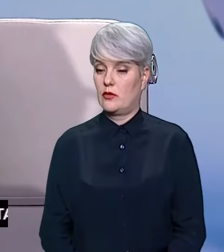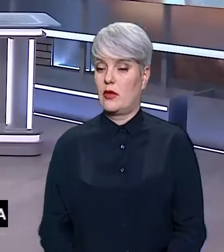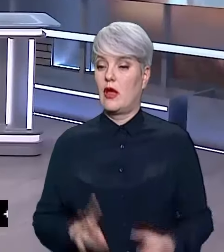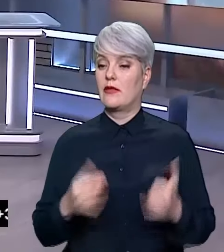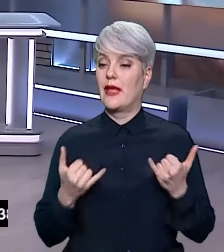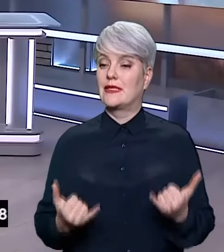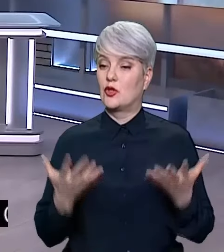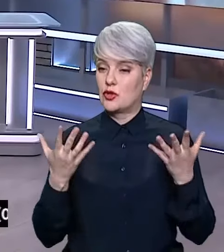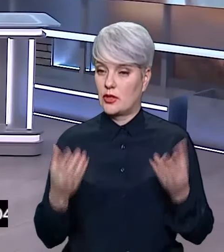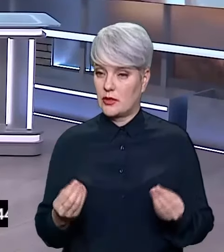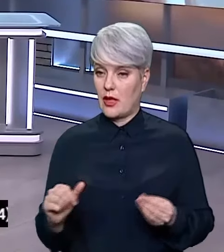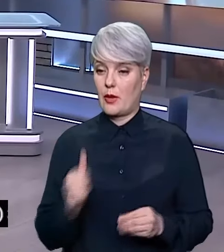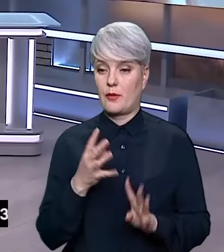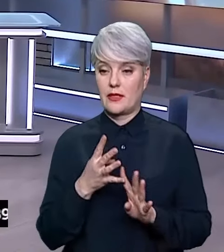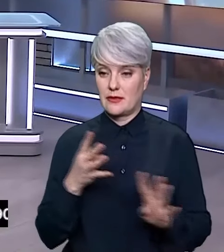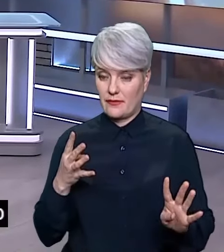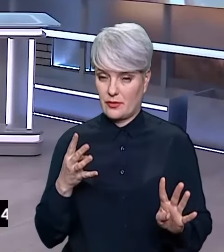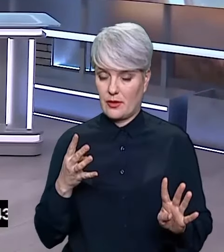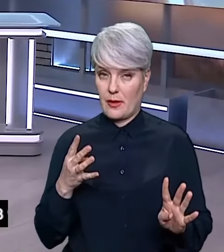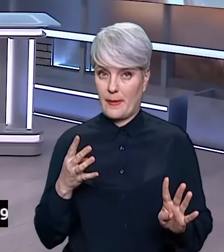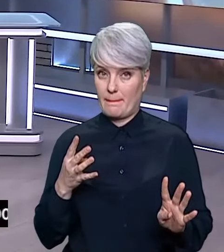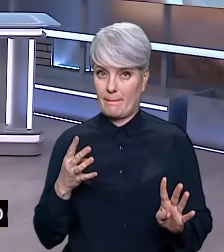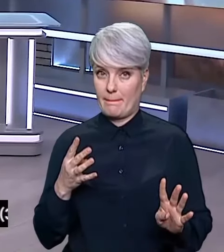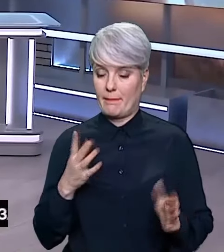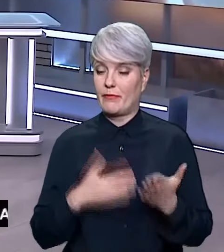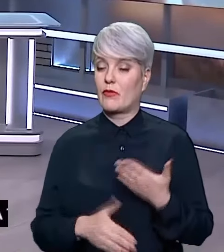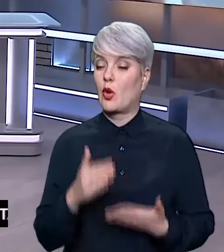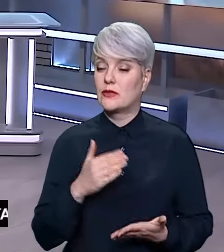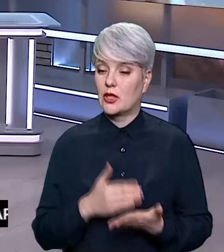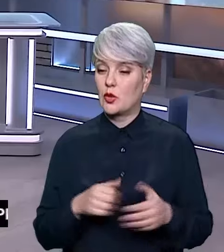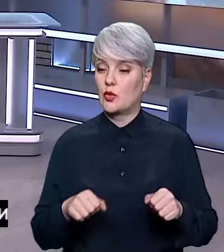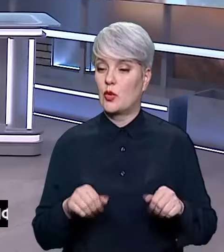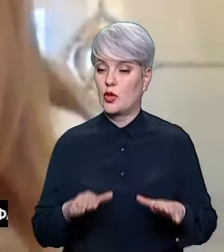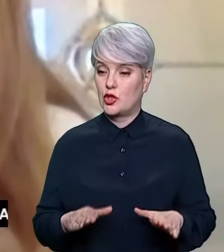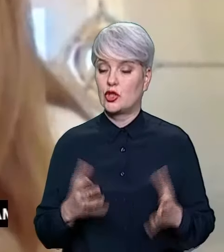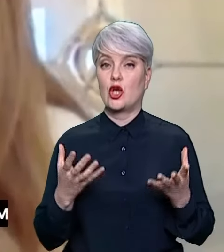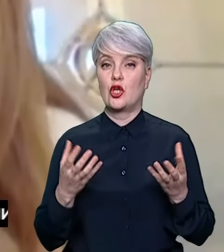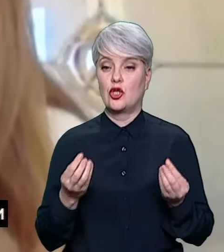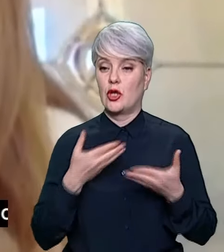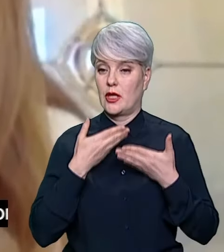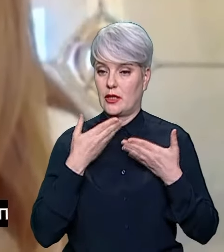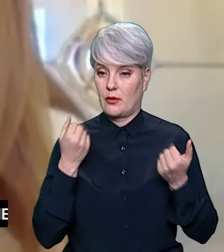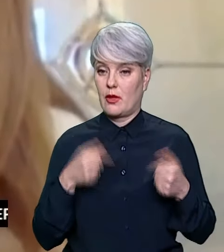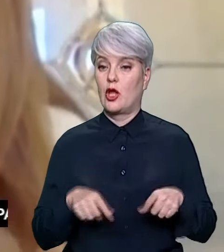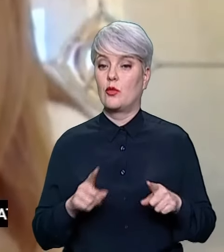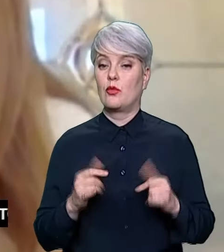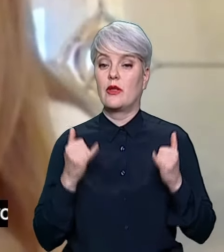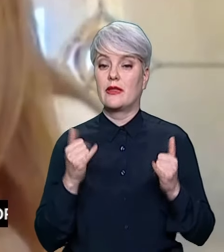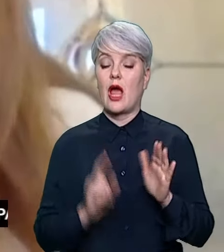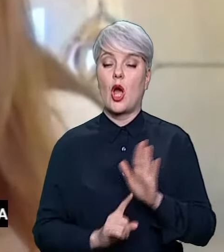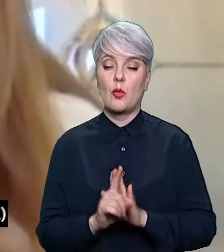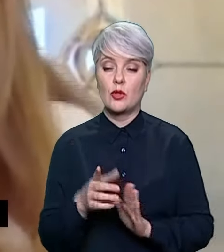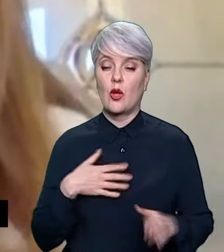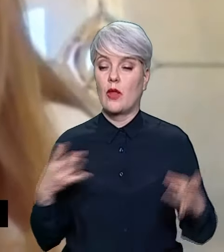На сьогоднішній день, ну перш за все скажу, що на сьогоднішній день остаточного рішення щодо цього ще немає, тому що... Для початку нам